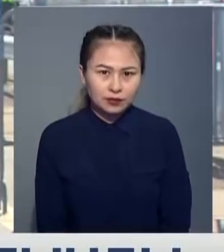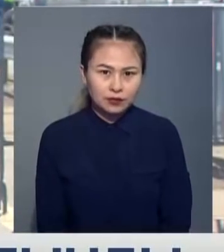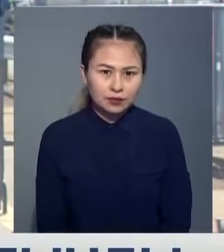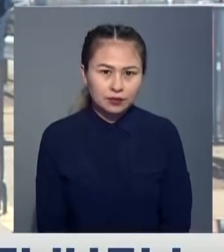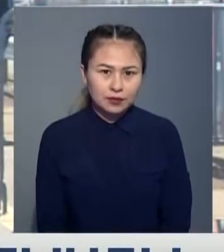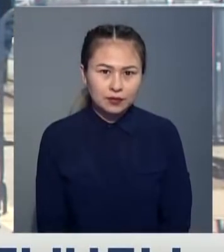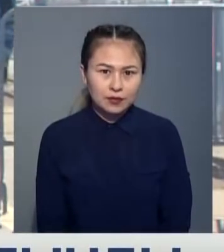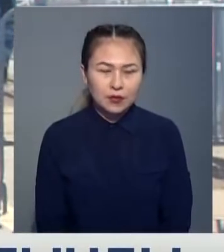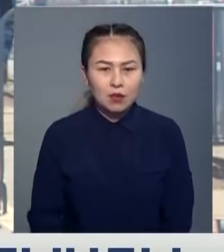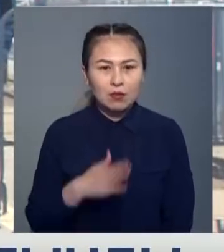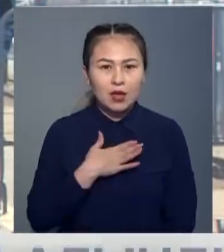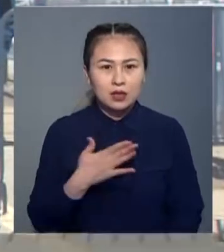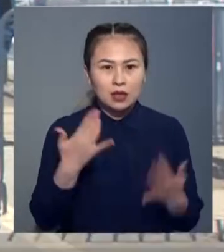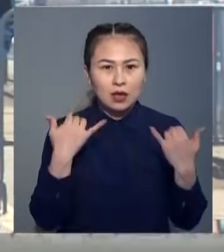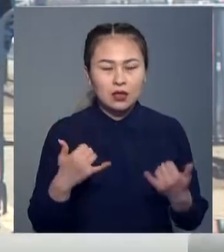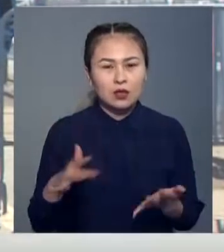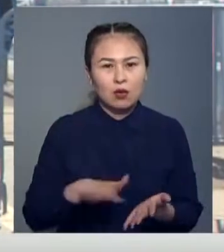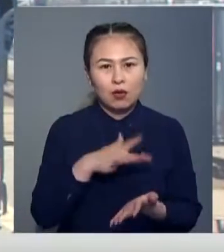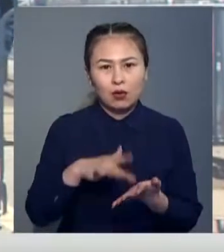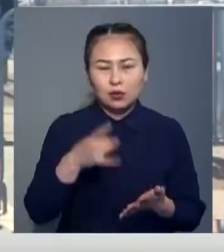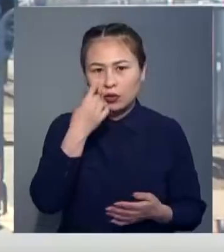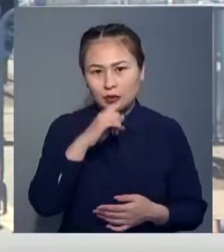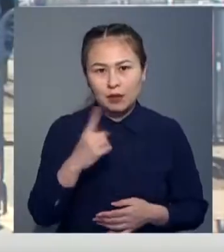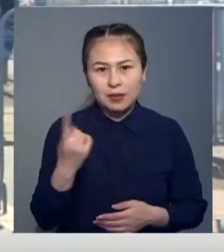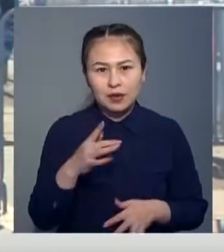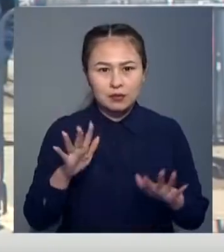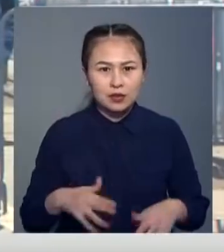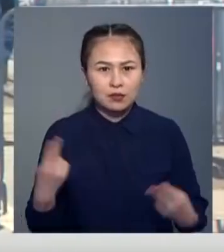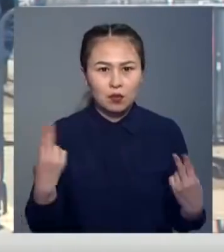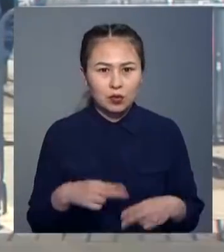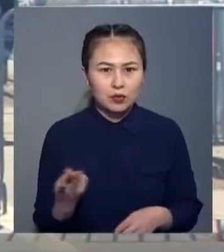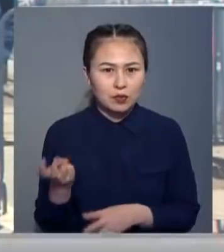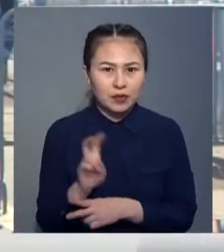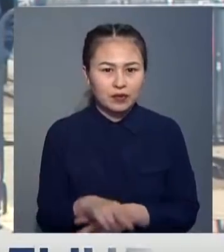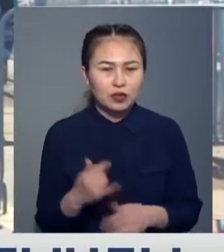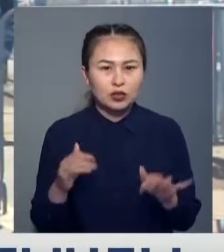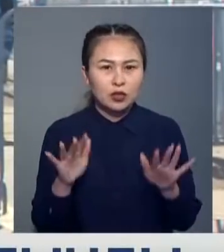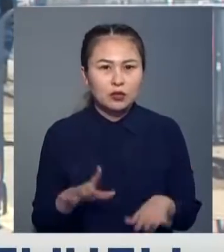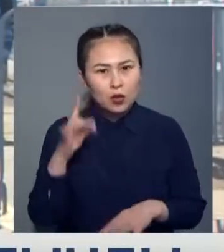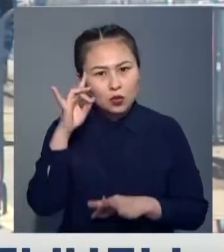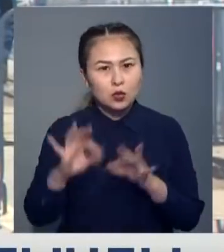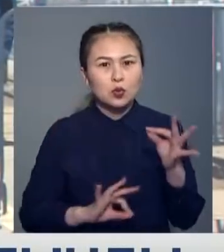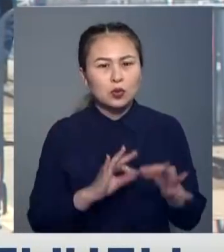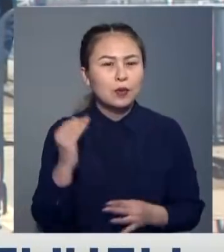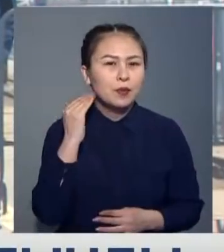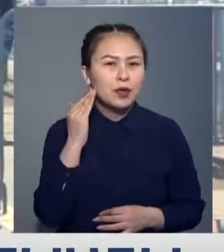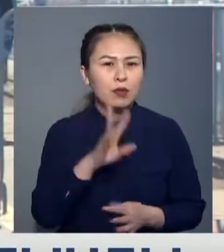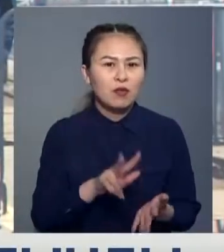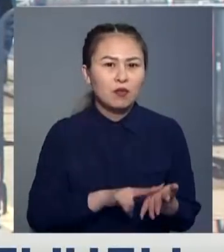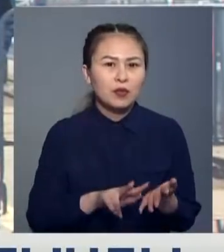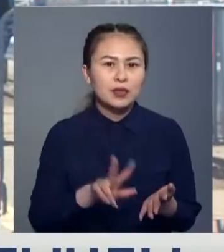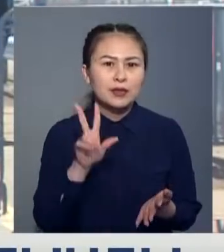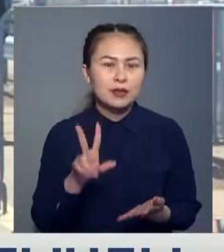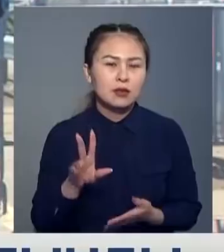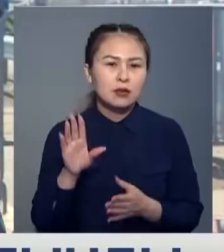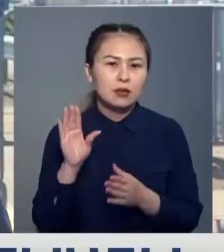Біз қазір қаладағы нөмірі 1-ші бақылау өткізу бекетіне келіп тұрмыз. Бұл жерден өткен тәулікте шамамен 83